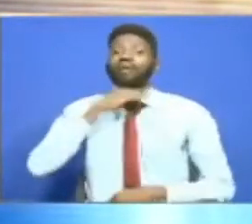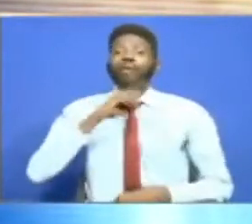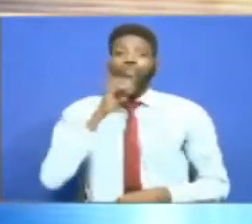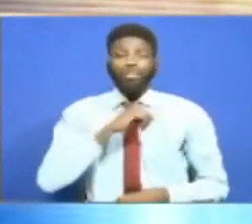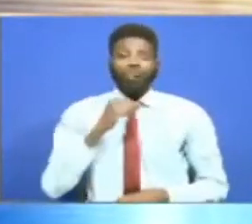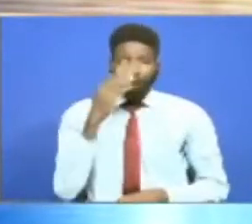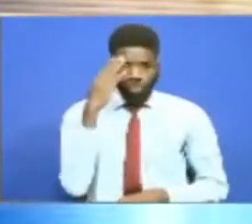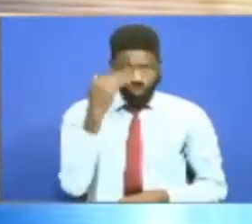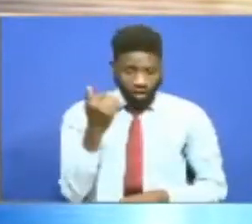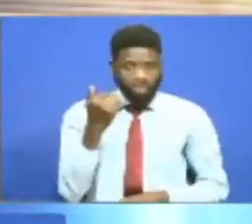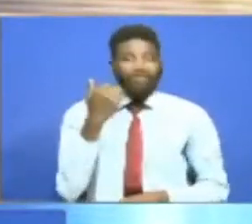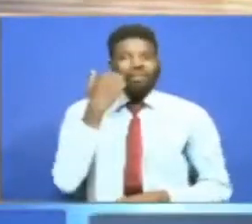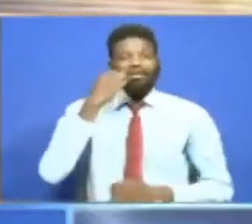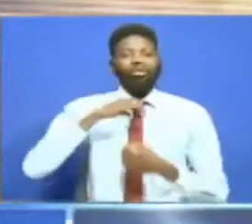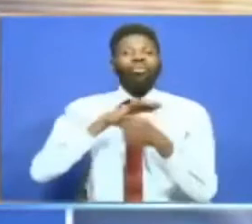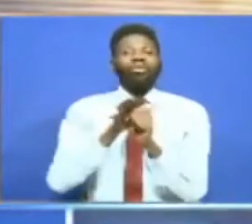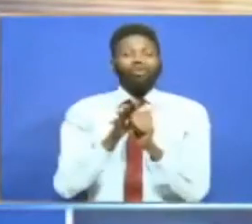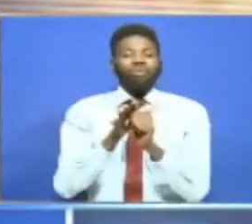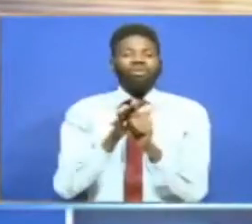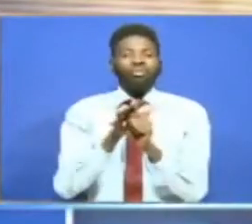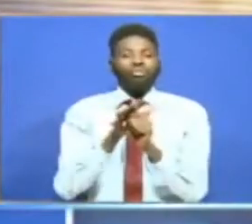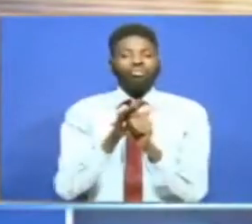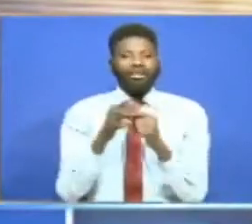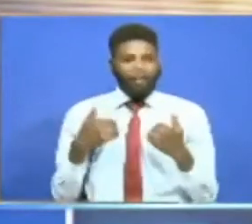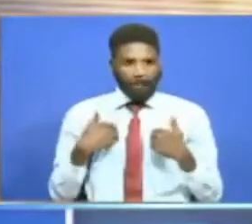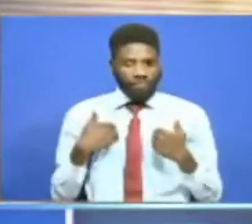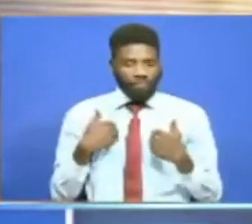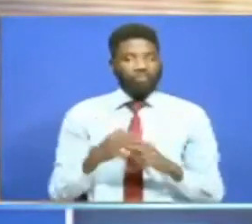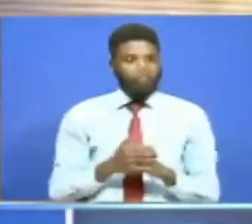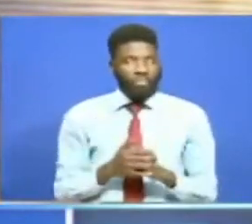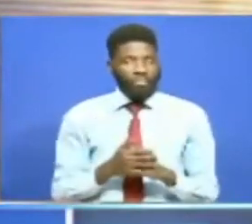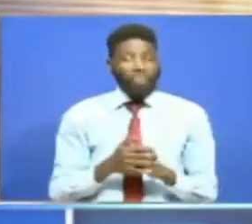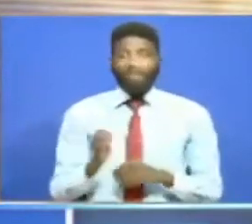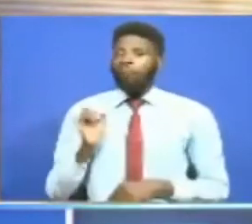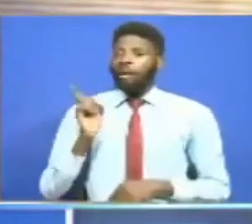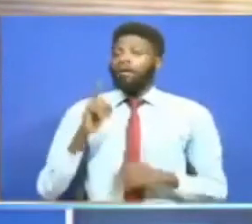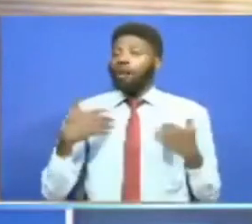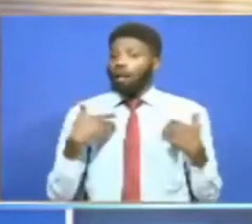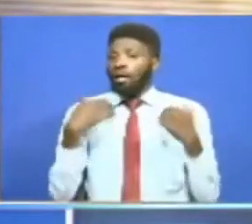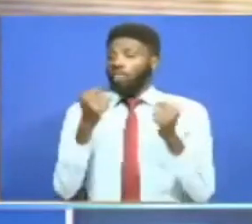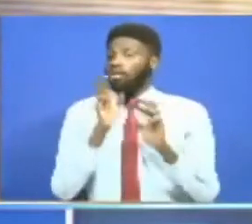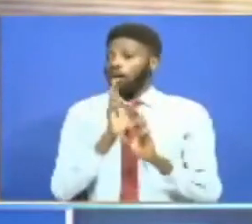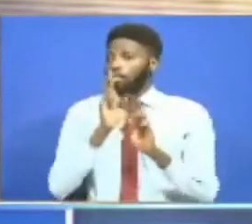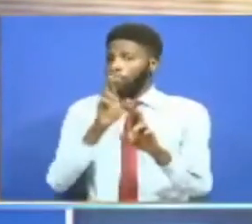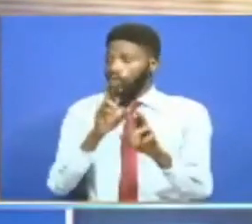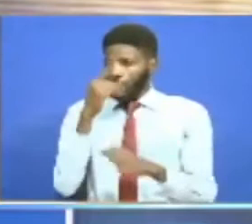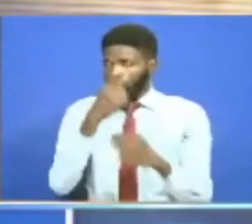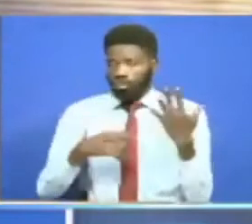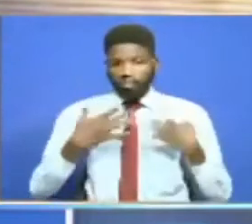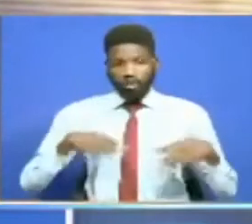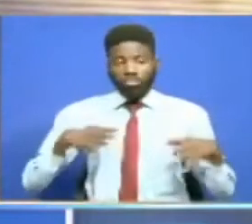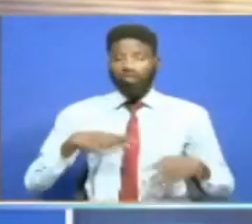matatizo yanayohusiana na ugonjwa wa COVID-19 humu nchini. Wizara ya Afya imeripoti ya kwamba watu